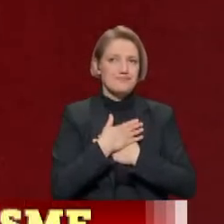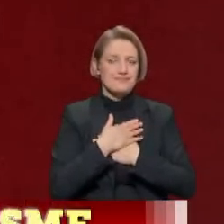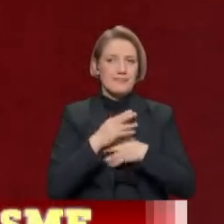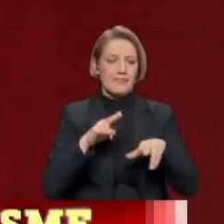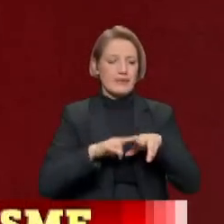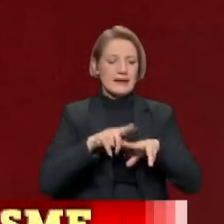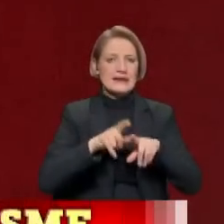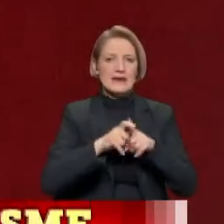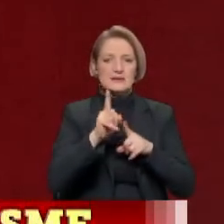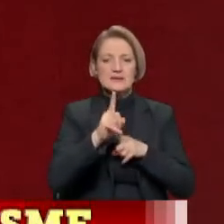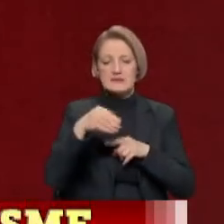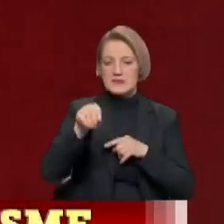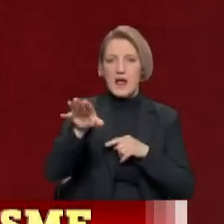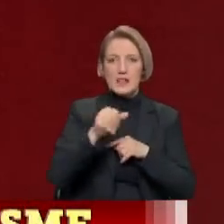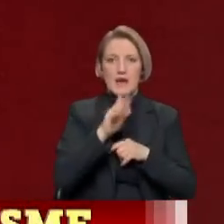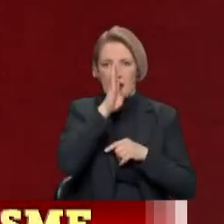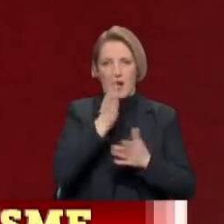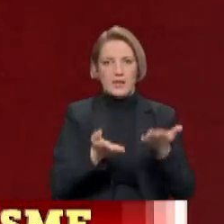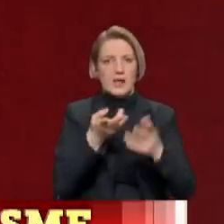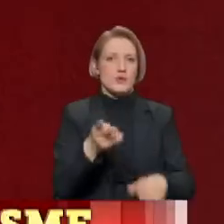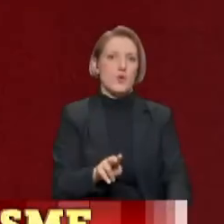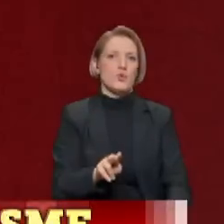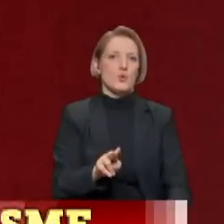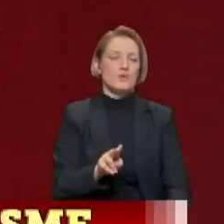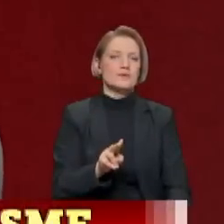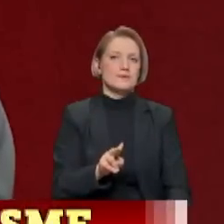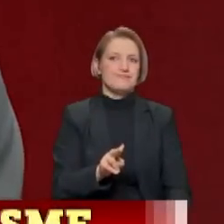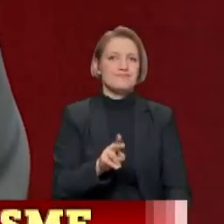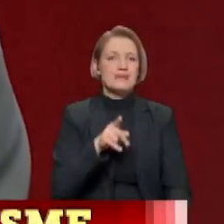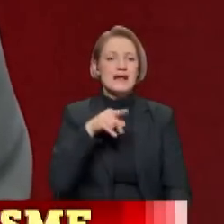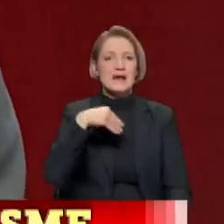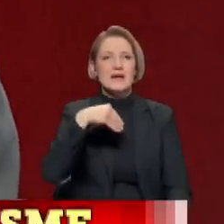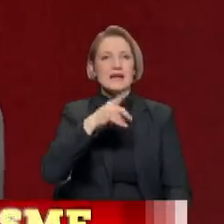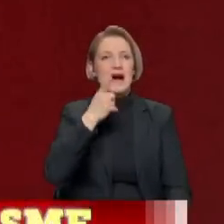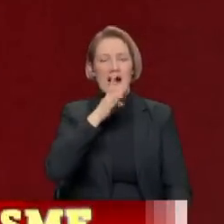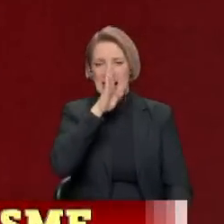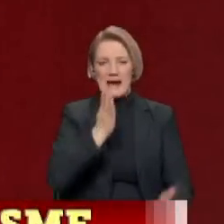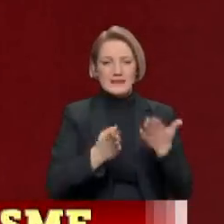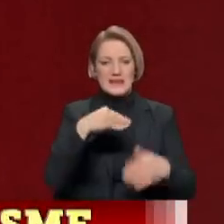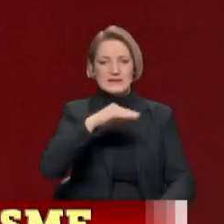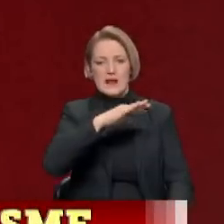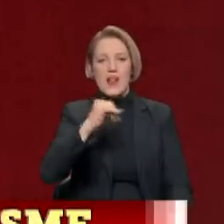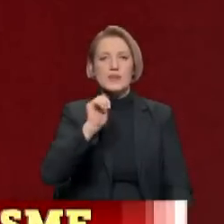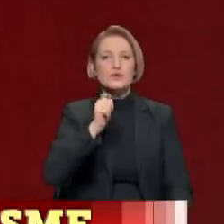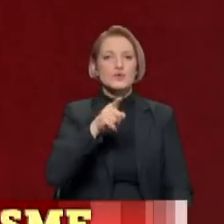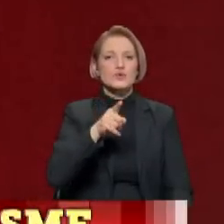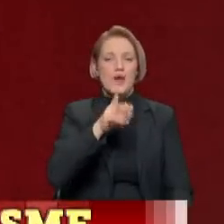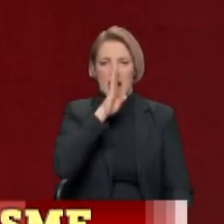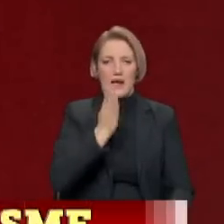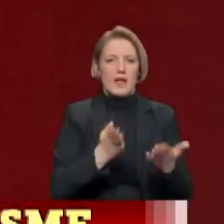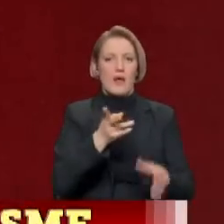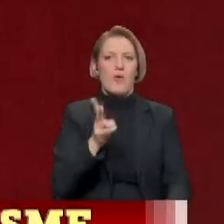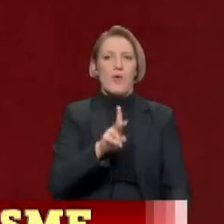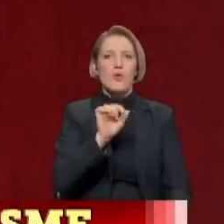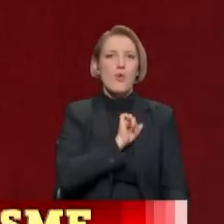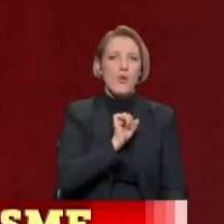Kadıyı satın alırsan adalet ölür. Kadıyı satın aldığın gün adalet ölür. Çünkü gördük tabloyu.